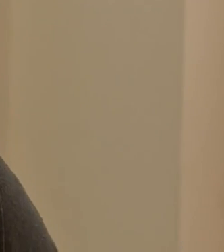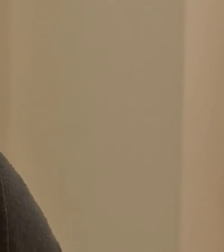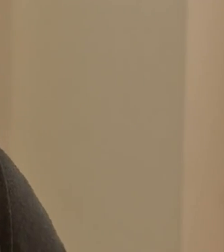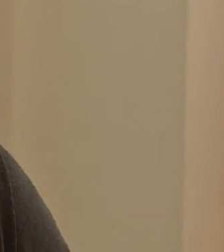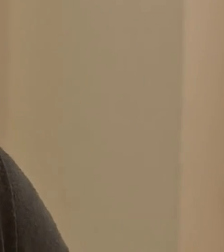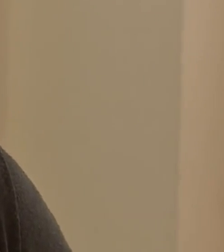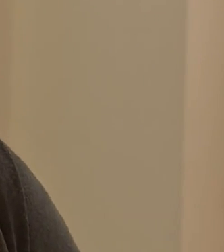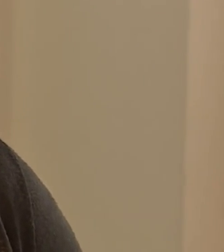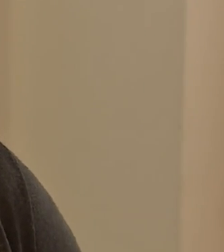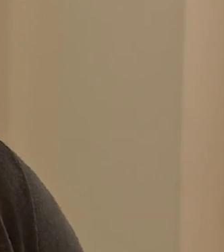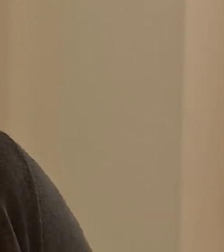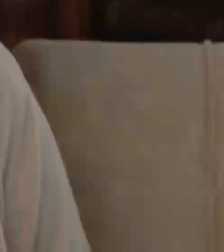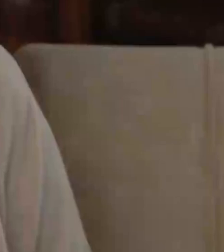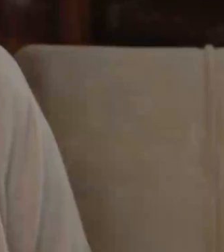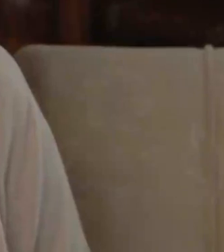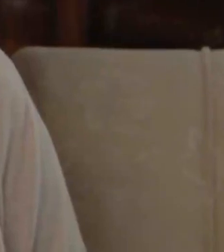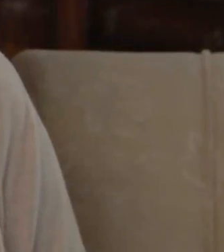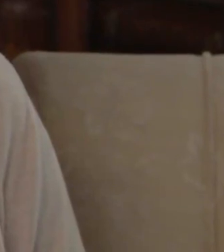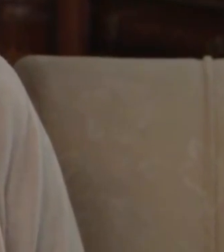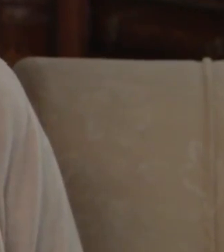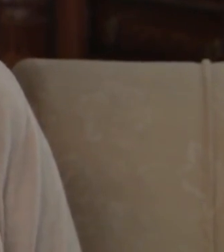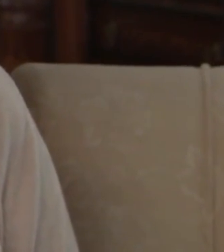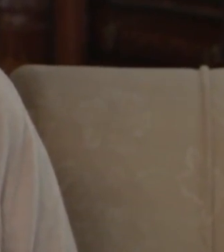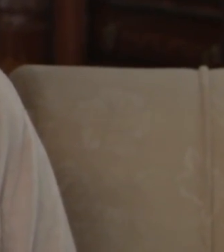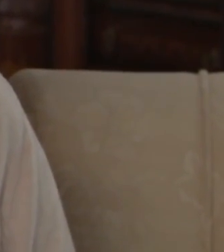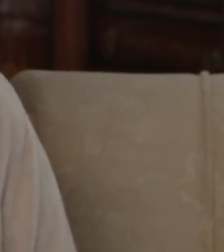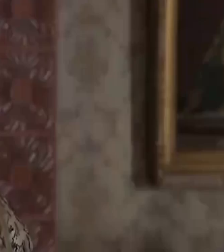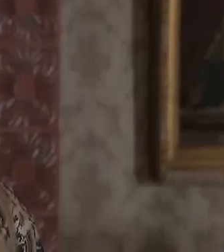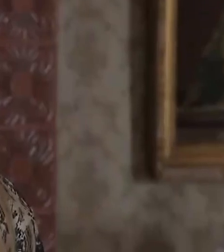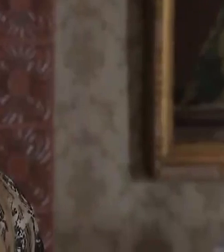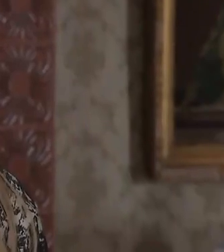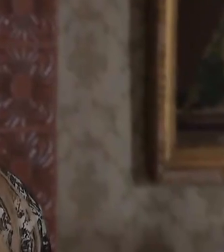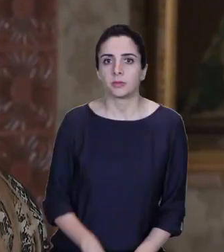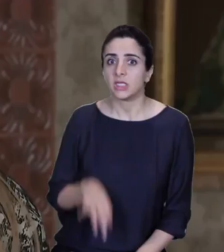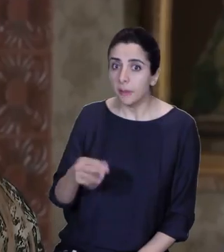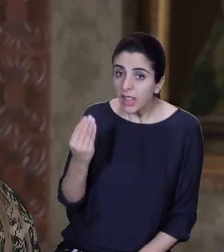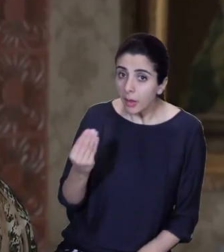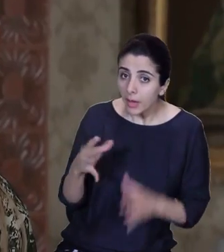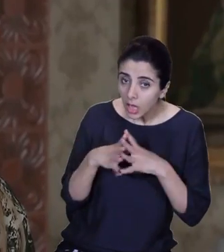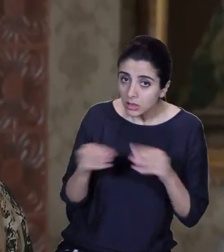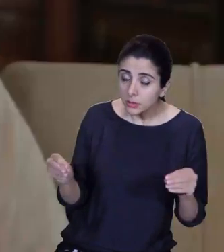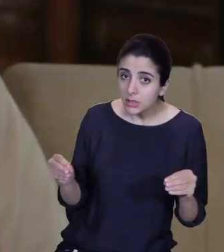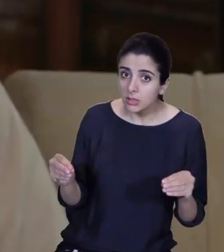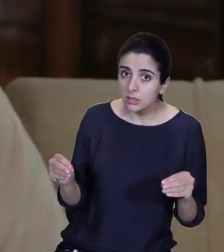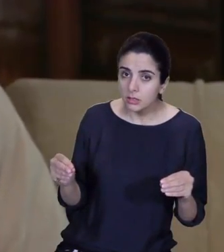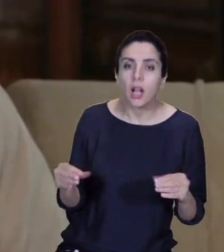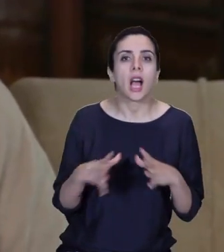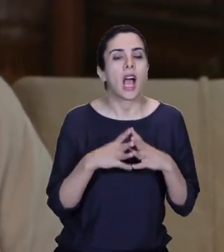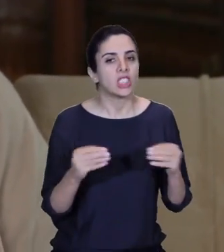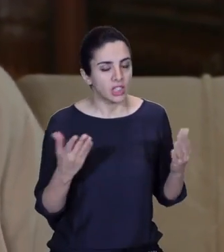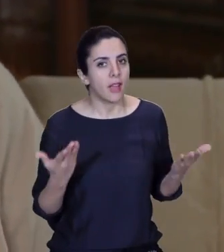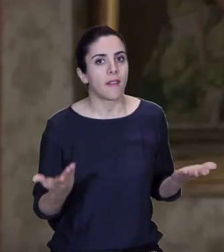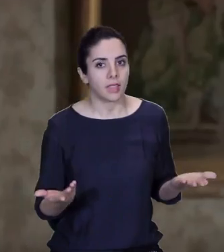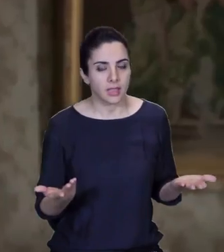Sevim hırsla kesik kesik nefes alıyor. Kır saçlı kadın suyunu içiyor. İyi misiniz? Geçti mi? Geçti,